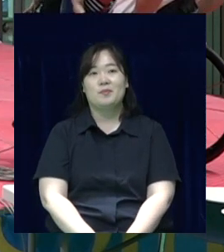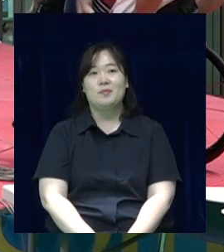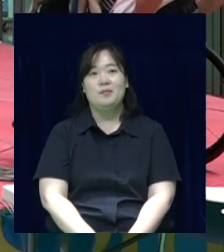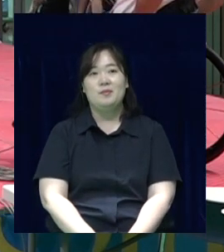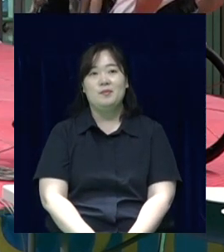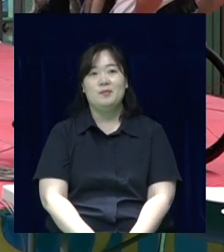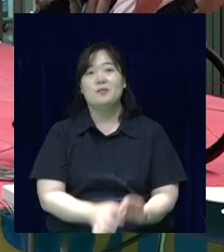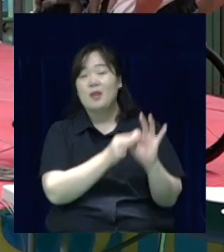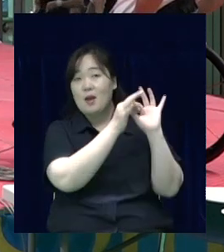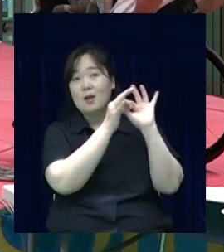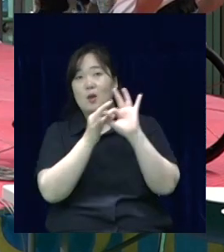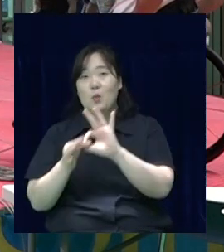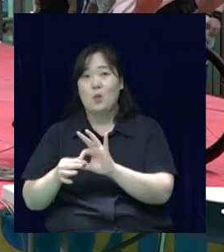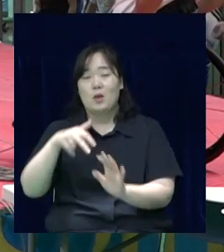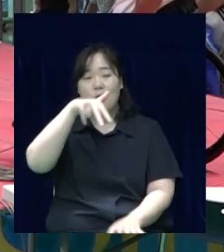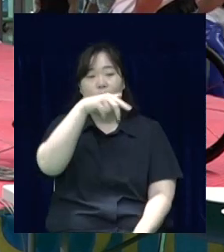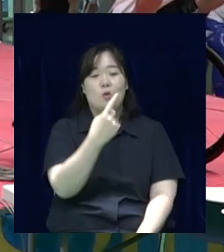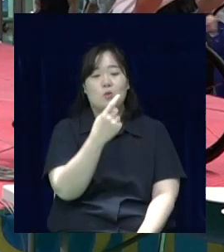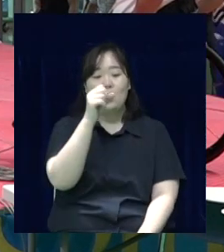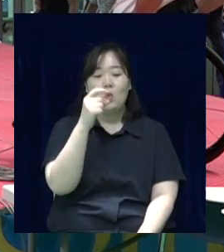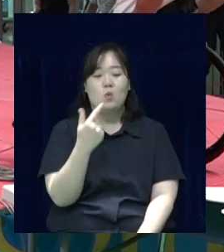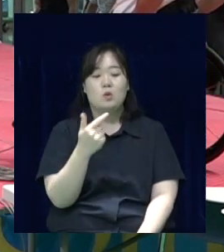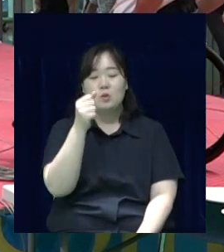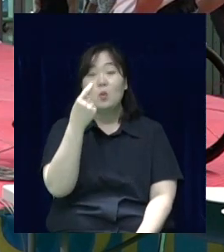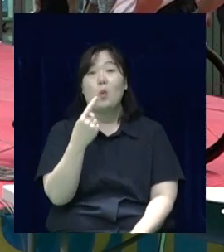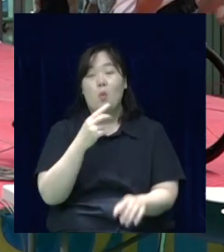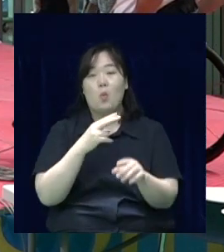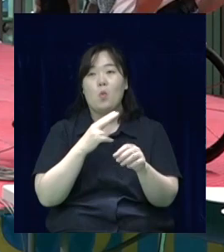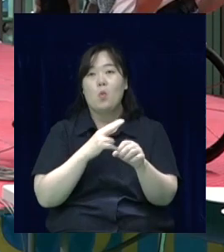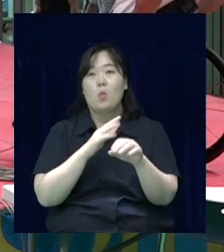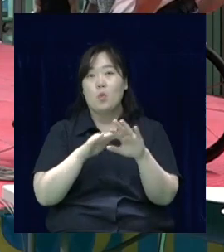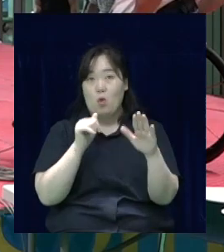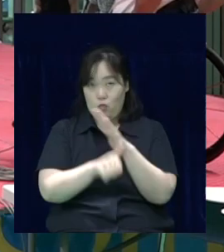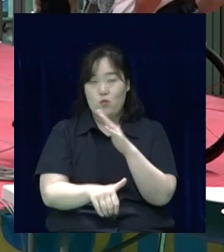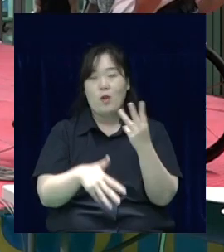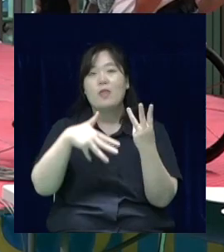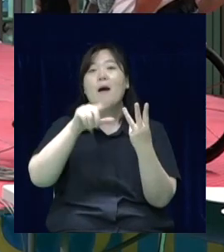자, 이어서 이제 조은호 선수의 3차 예. 시도가 이어지겠습니다.